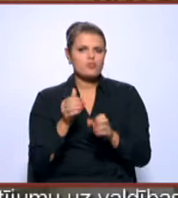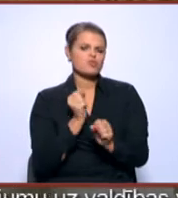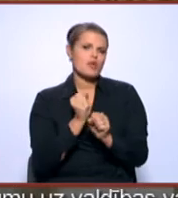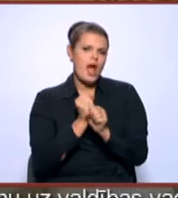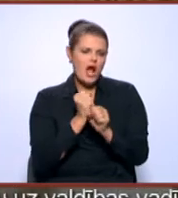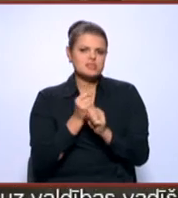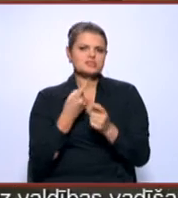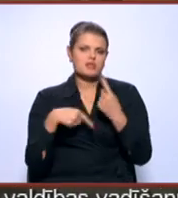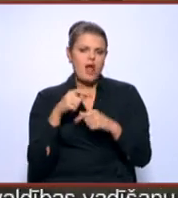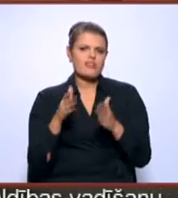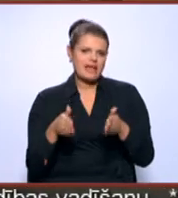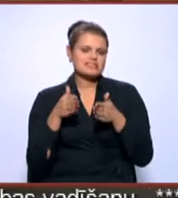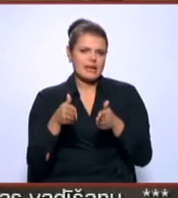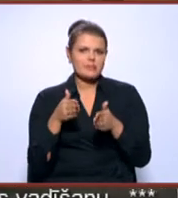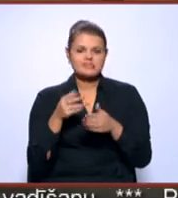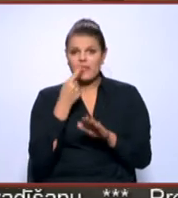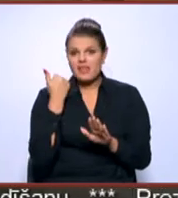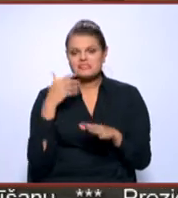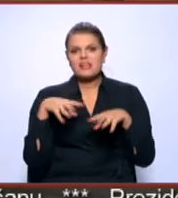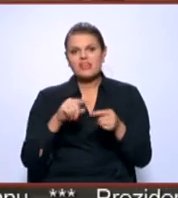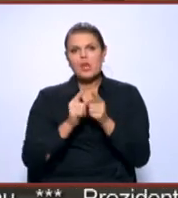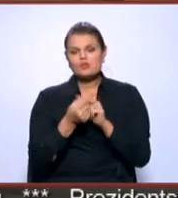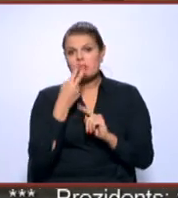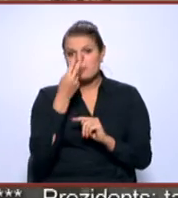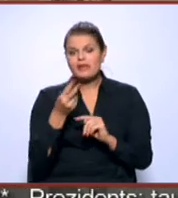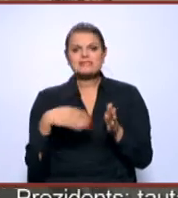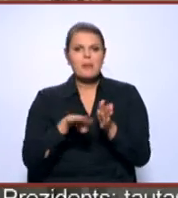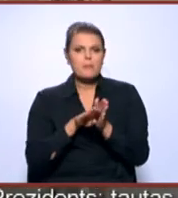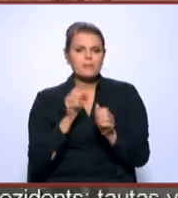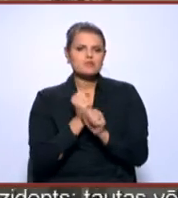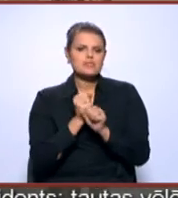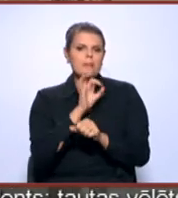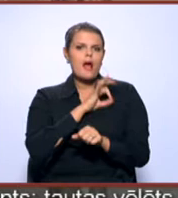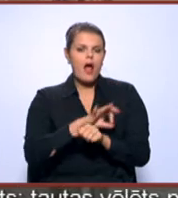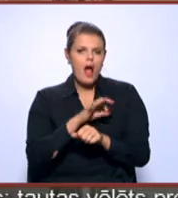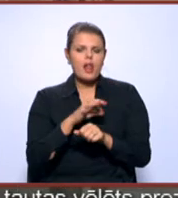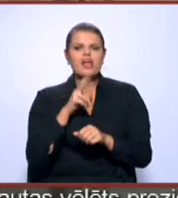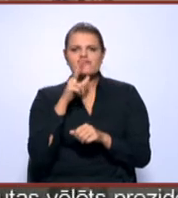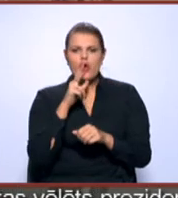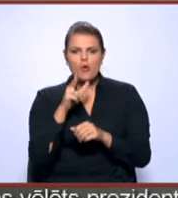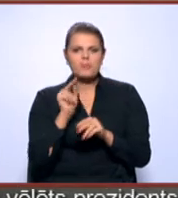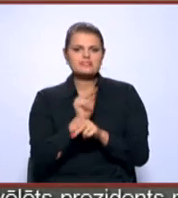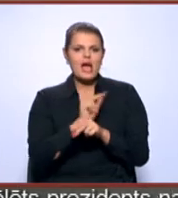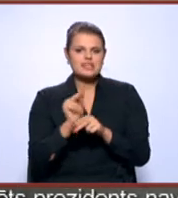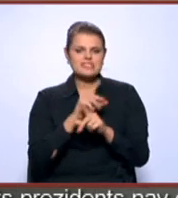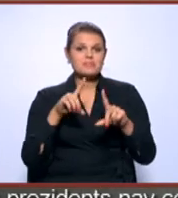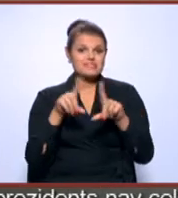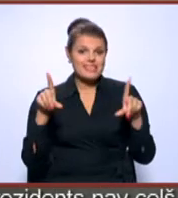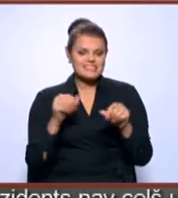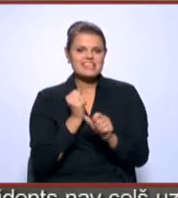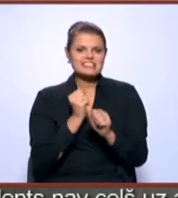jāatstrādā slimnīcās. Nesen veiktie grozījumi paredz, ka papildus darba algai Daugavpils ārstniecības